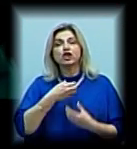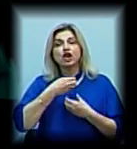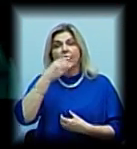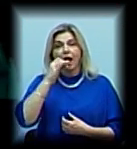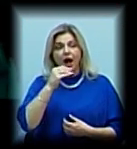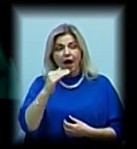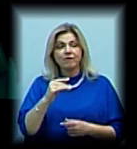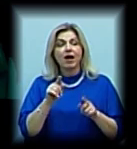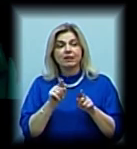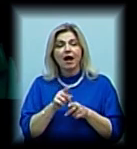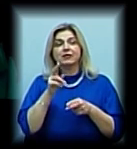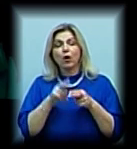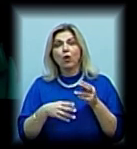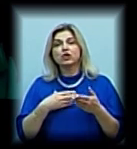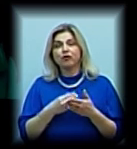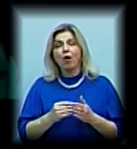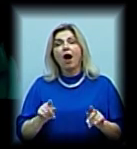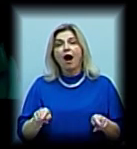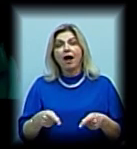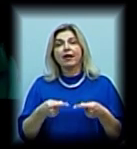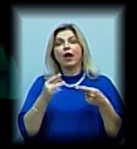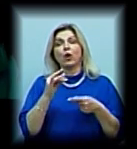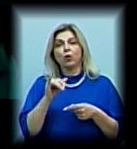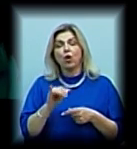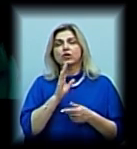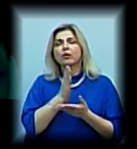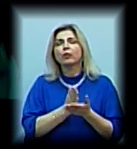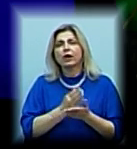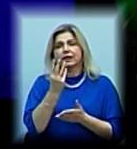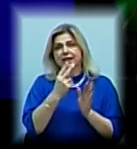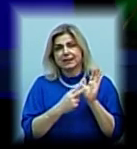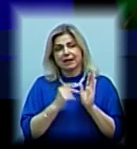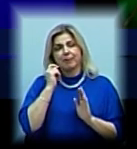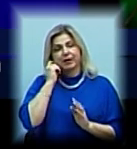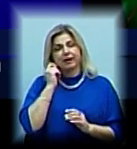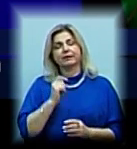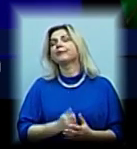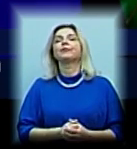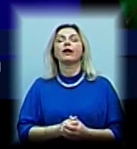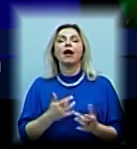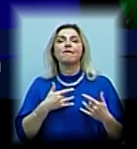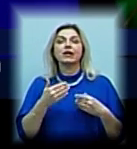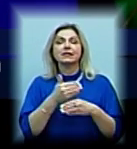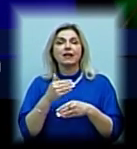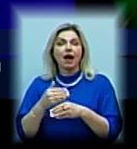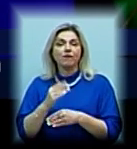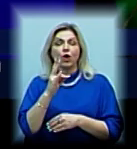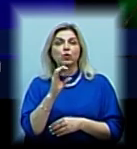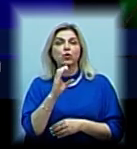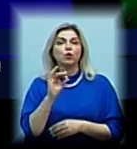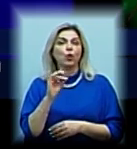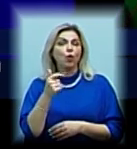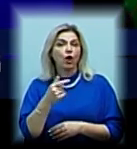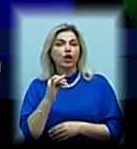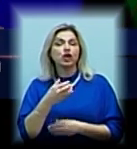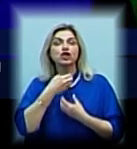свою творчу кар'єру. В театрі «Ляльок» жінка відпрацювала 37 років. Вистава «Носорог і жирафа» – це її